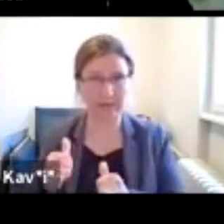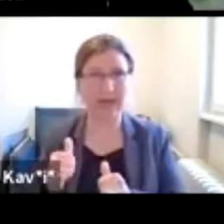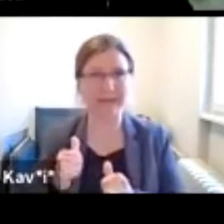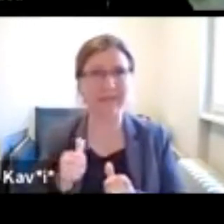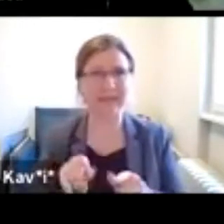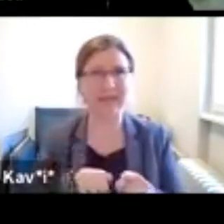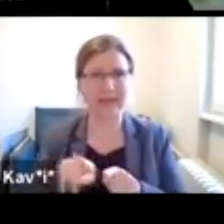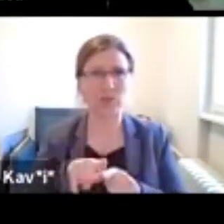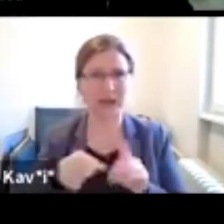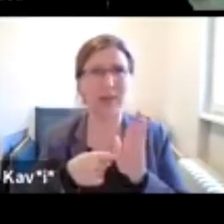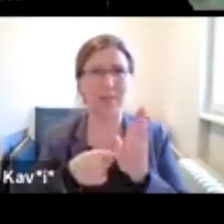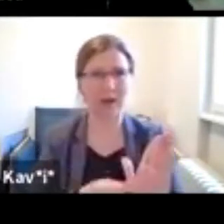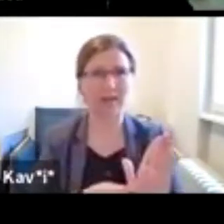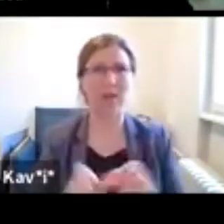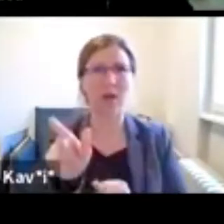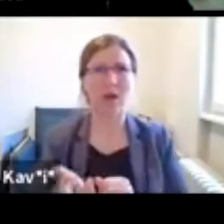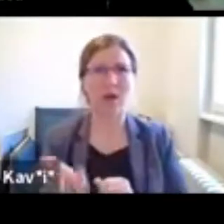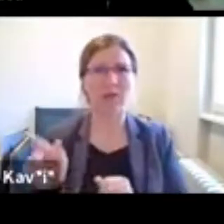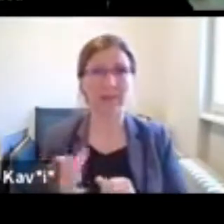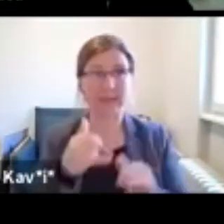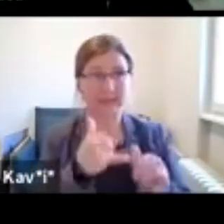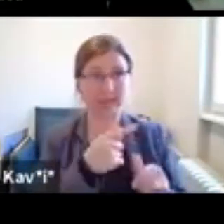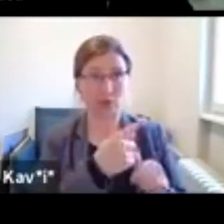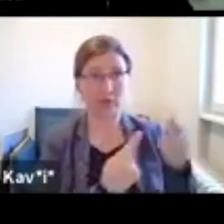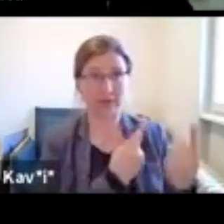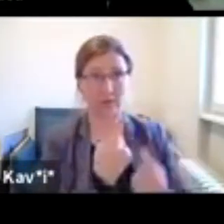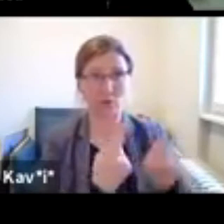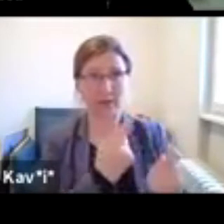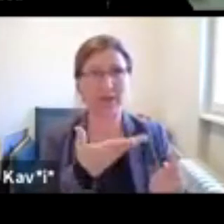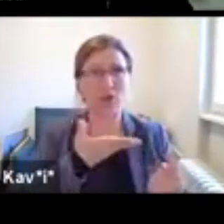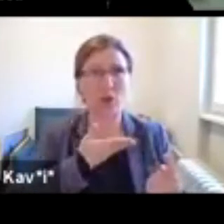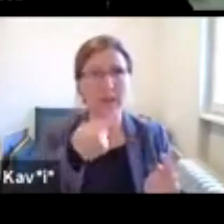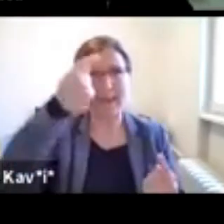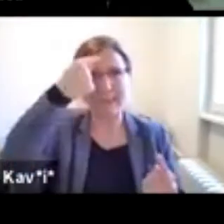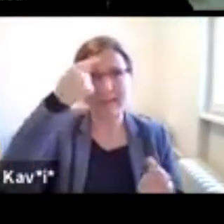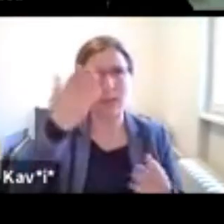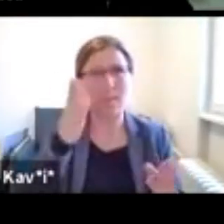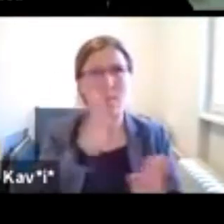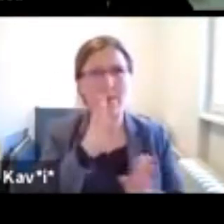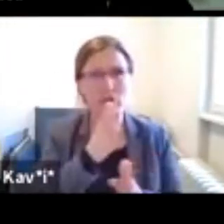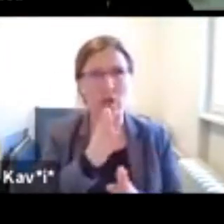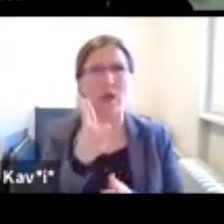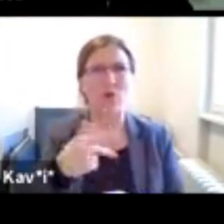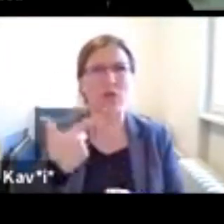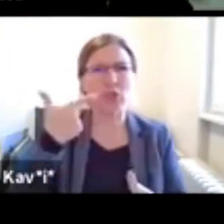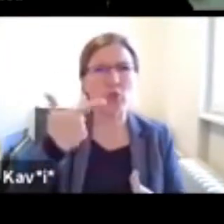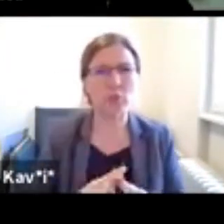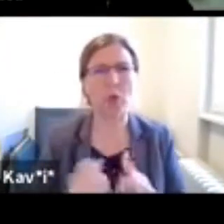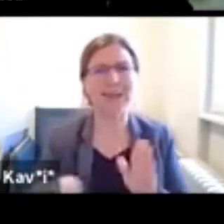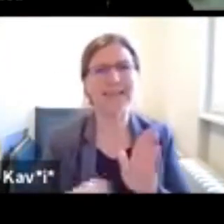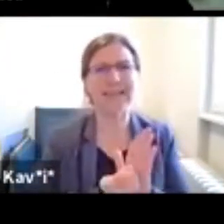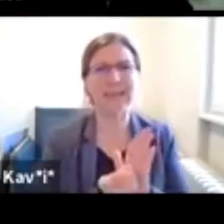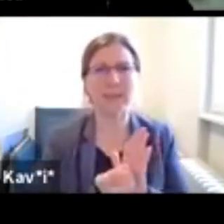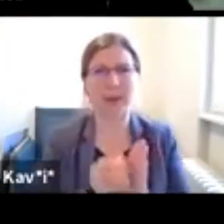one osobe koje obole zapravo u ovoj situaciji se mogu suočiti sa dvostrukom stigmom. Jedna sad nova koja je vezana uz